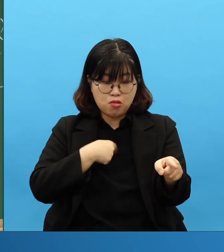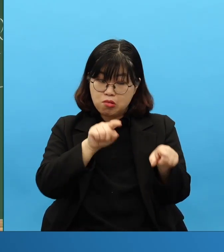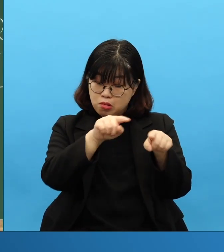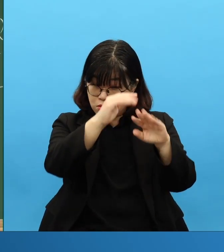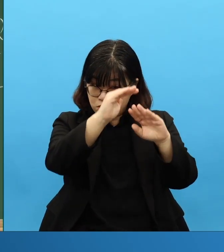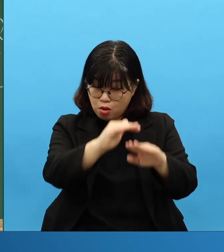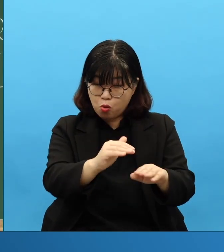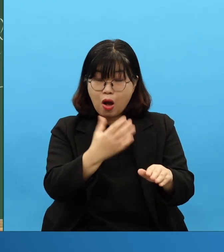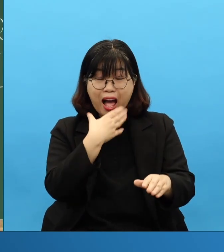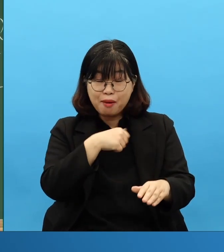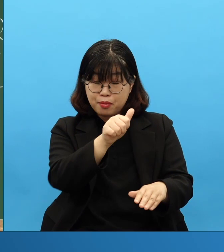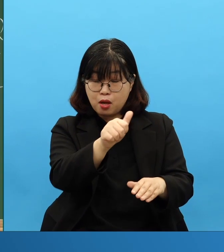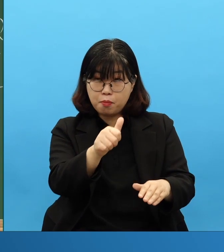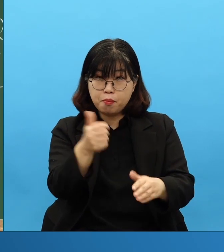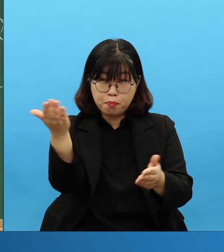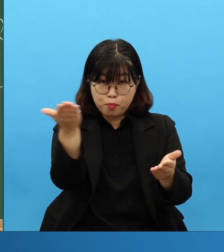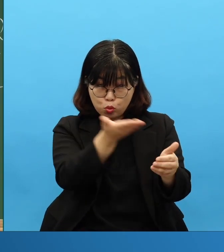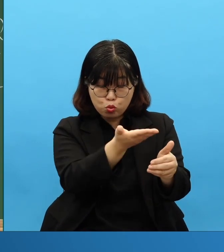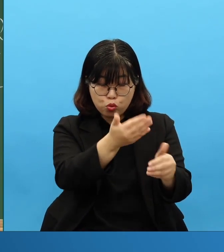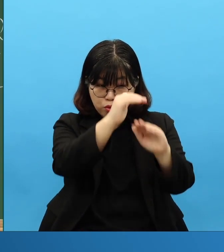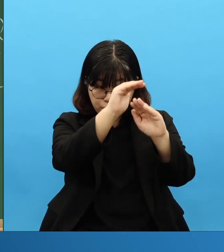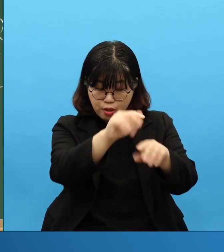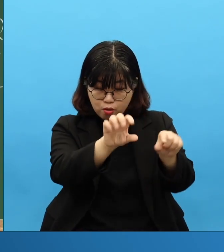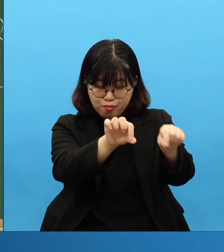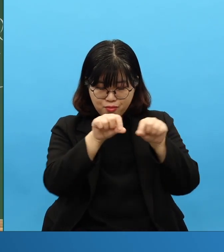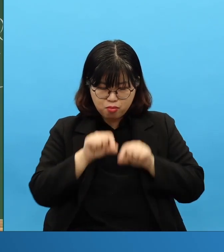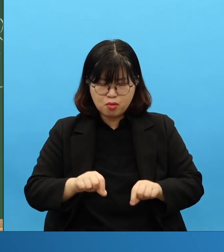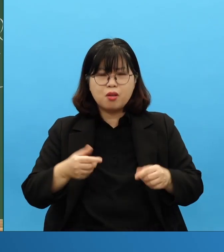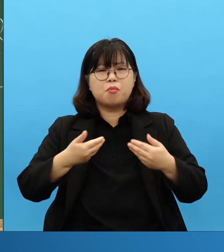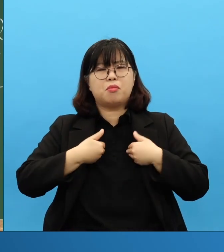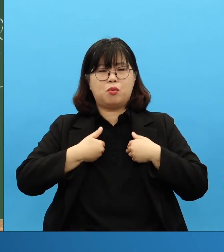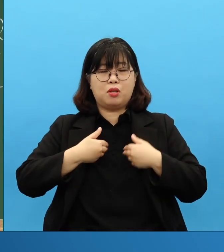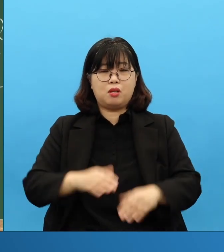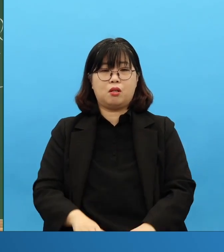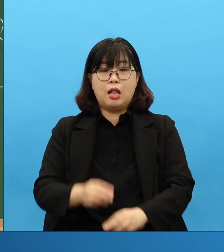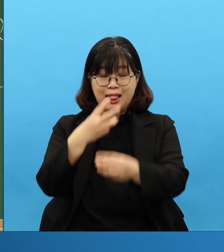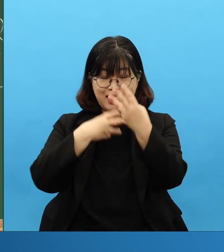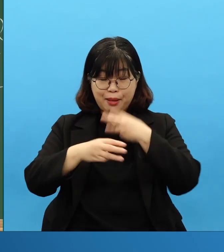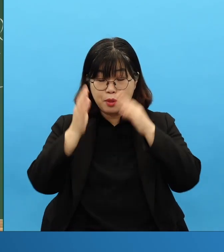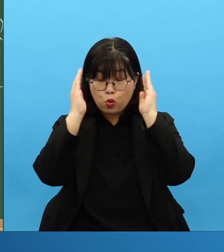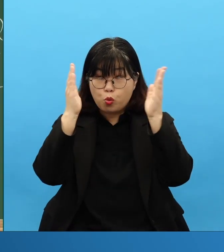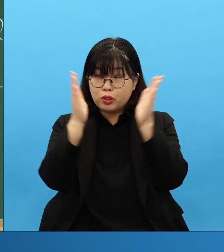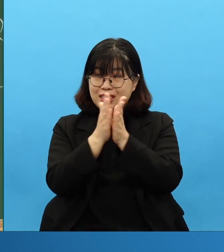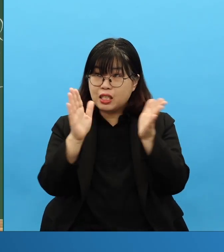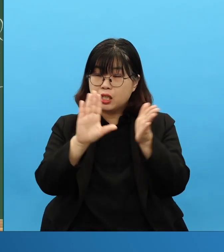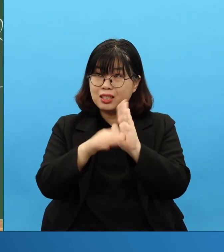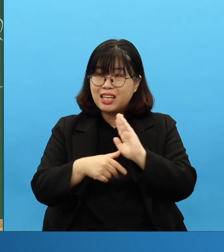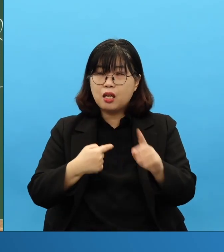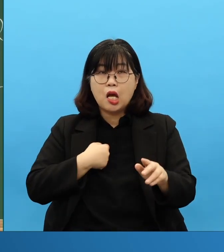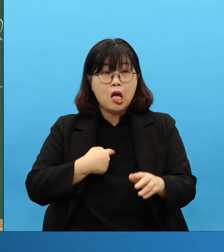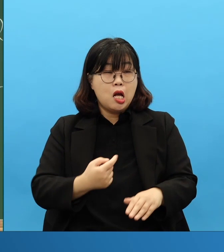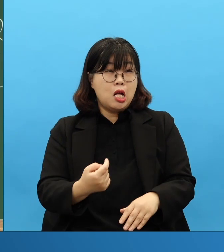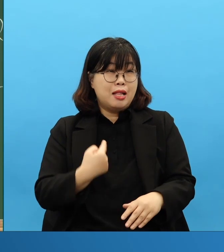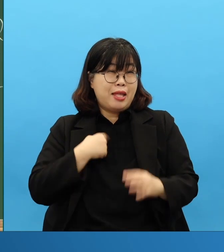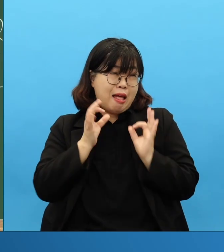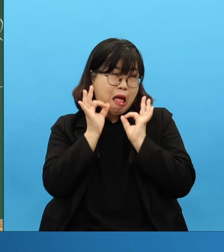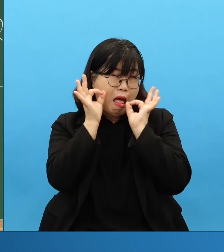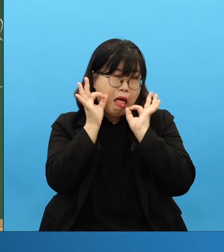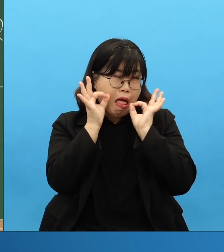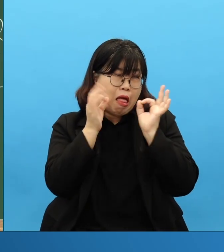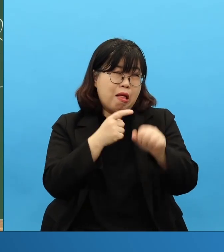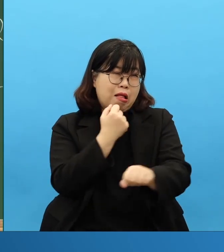렘넌트는 완전히 다릅니다. 불신자들은 노력으로 공부하는 사람이고요. 여러분은 하나님의 능력으로 공부를.